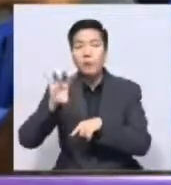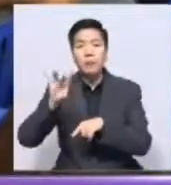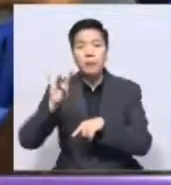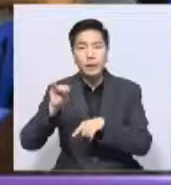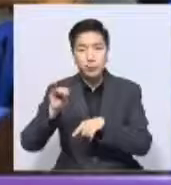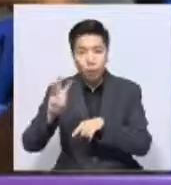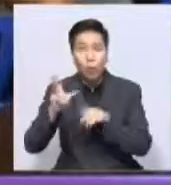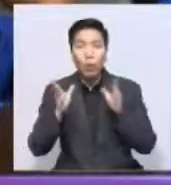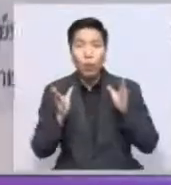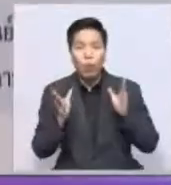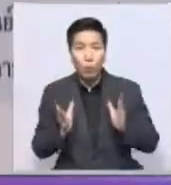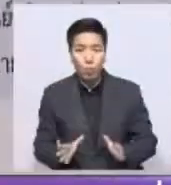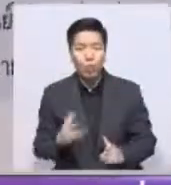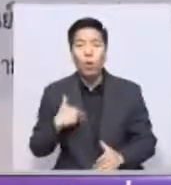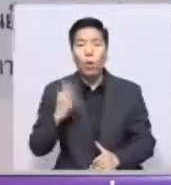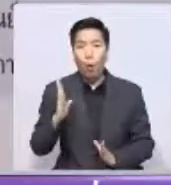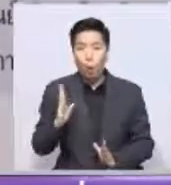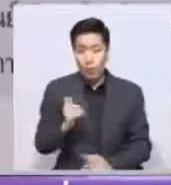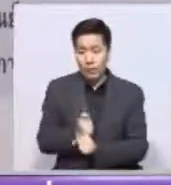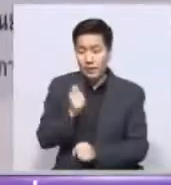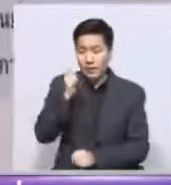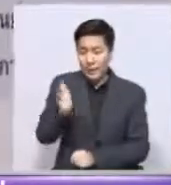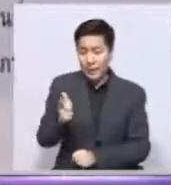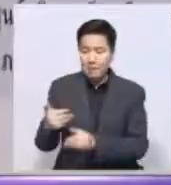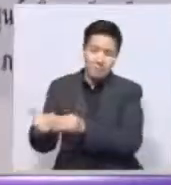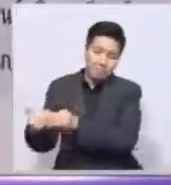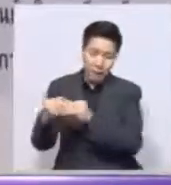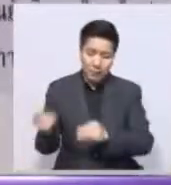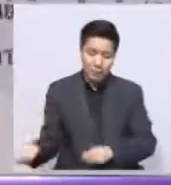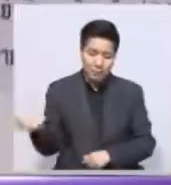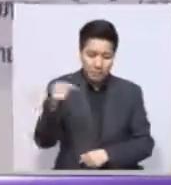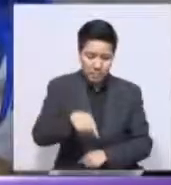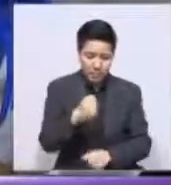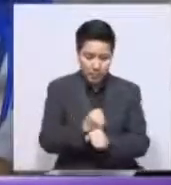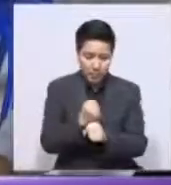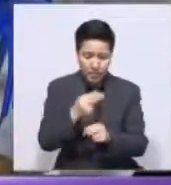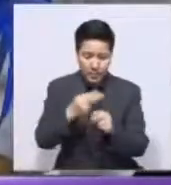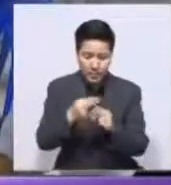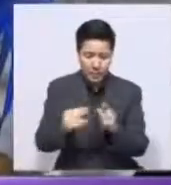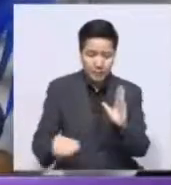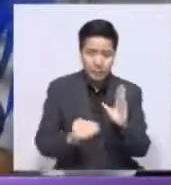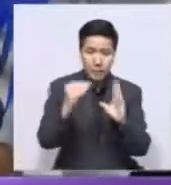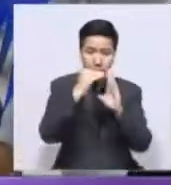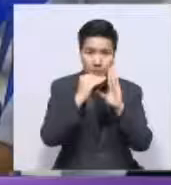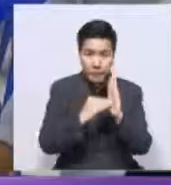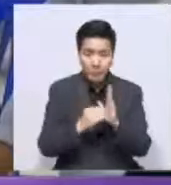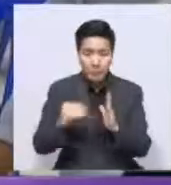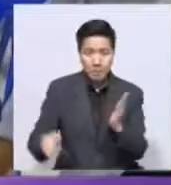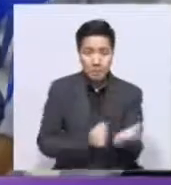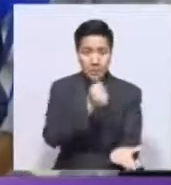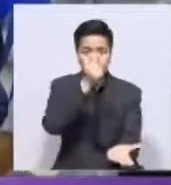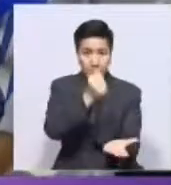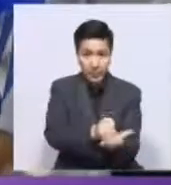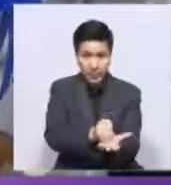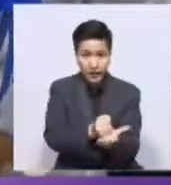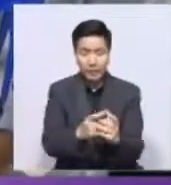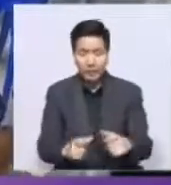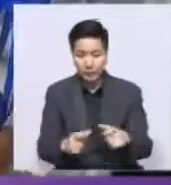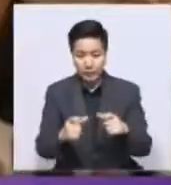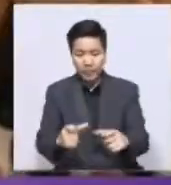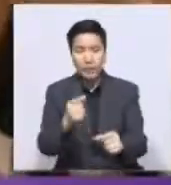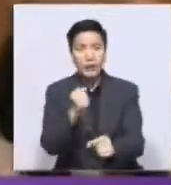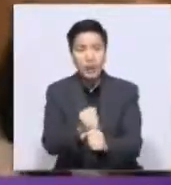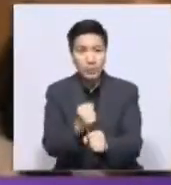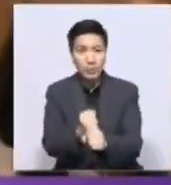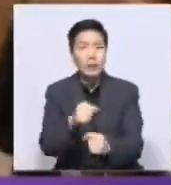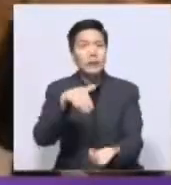1,438,786 คนจึงขอให้นายจ้างเร่งพาลูกจ้างต่างด้าวไปดำเนินการจัดทำทะเบียนประวัติและขออนุญาตทำงานที่ศูนย์บริการแบบ